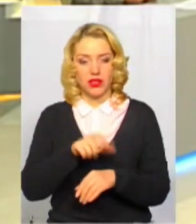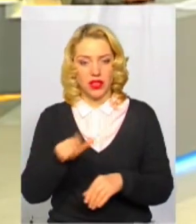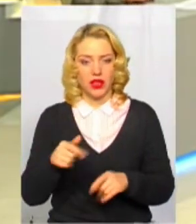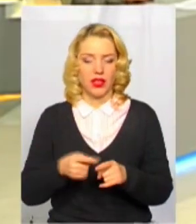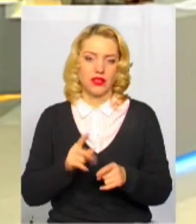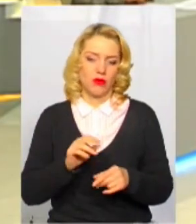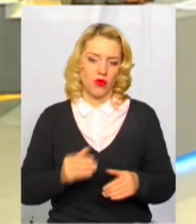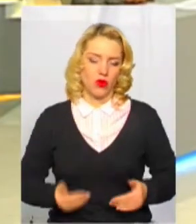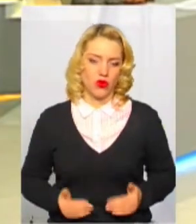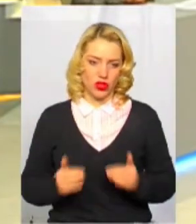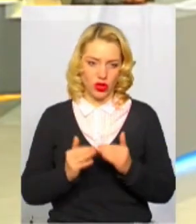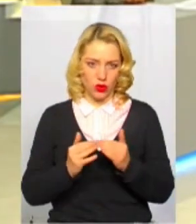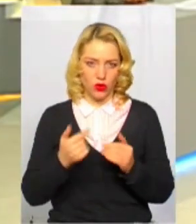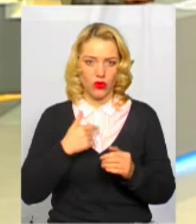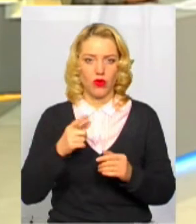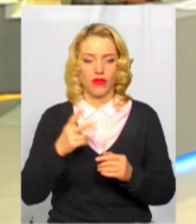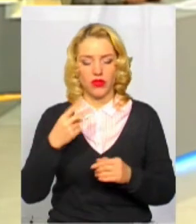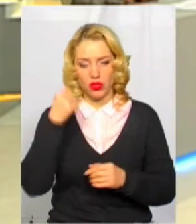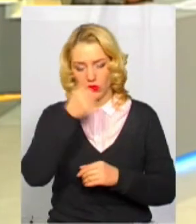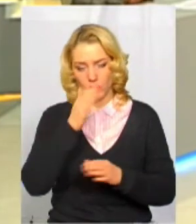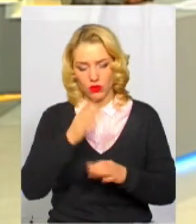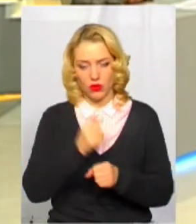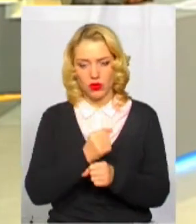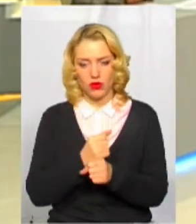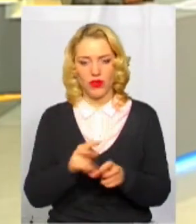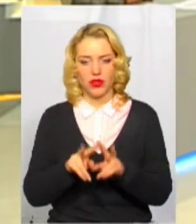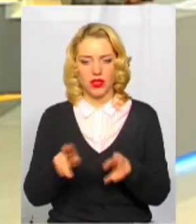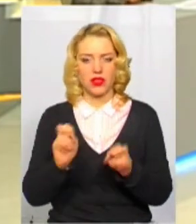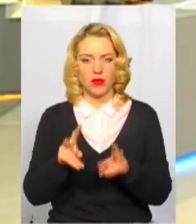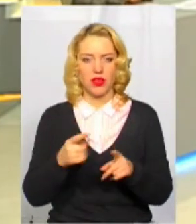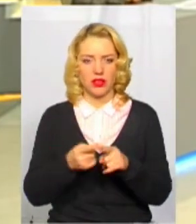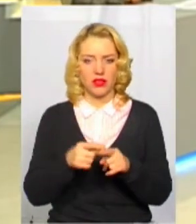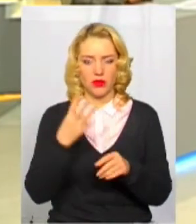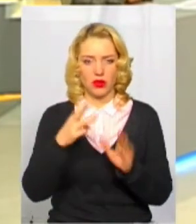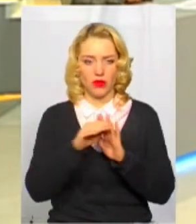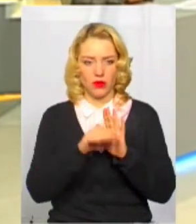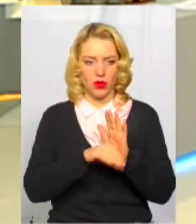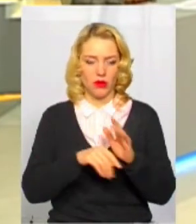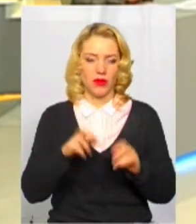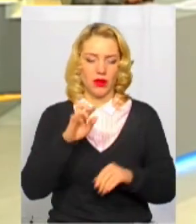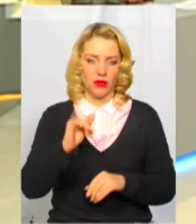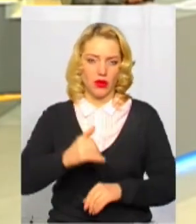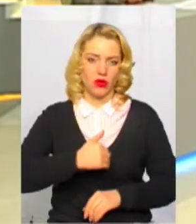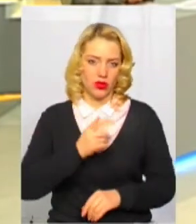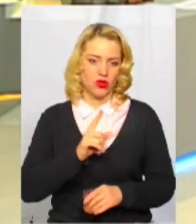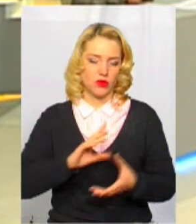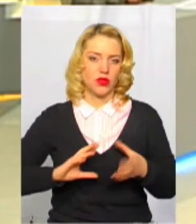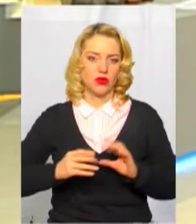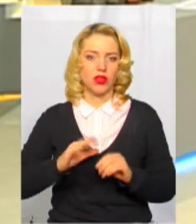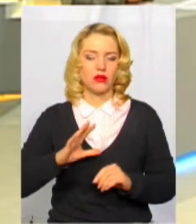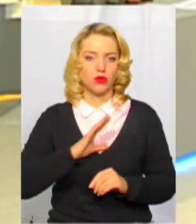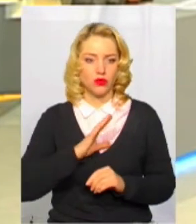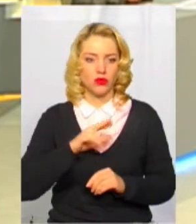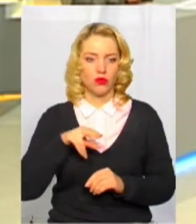я сподіваюся, в 2020 році будемо працювати так само, як з цими трьома програмами, мені би хотіли, щоб результат був